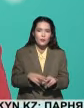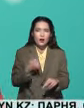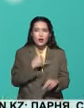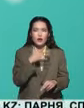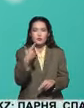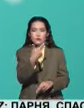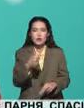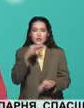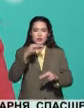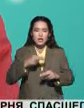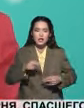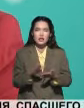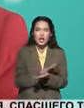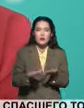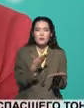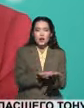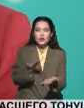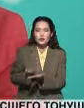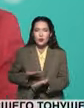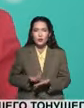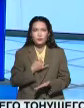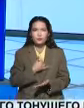граждане обращаются за бесплатной консультацией «Кококтох Кумек».